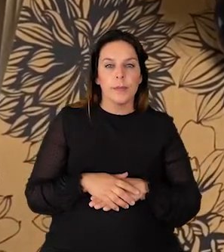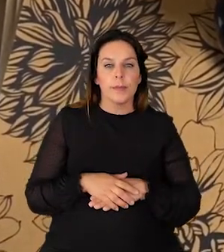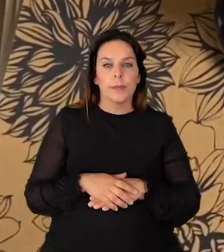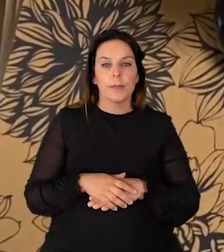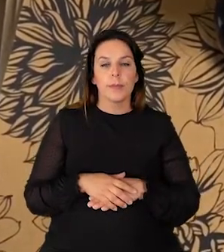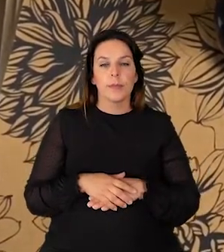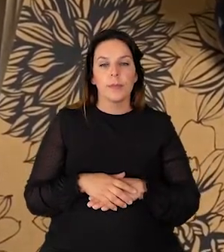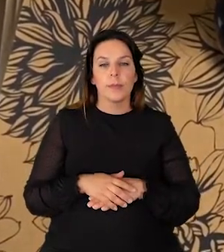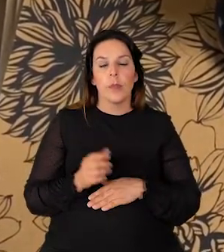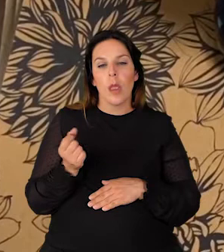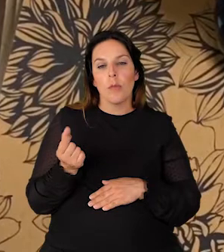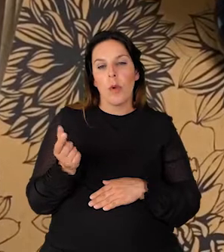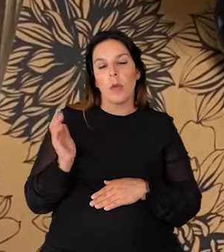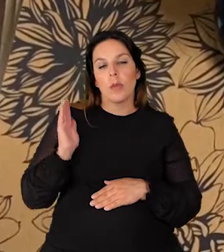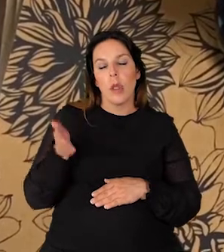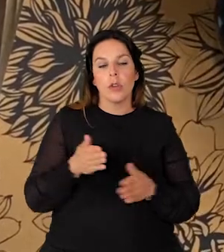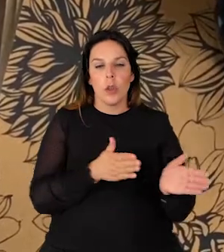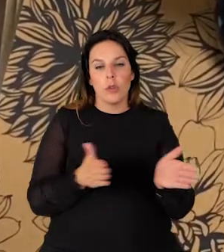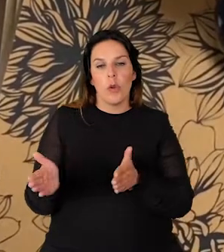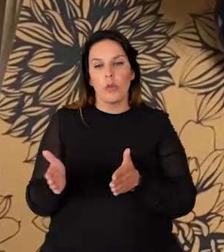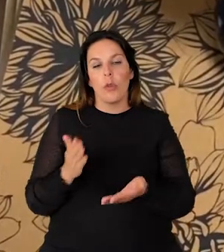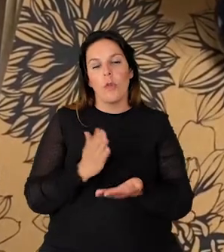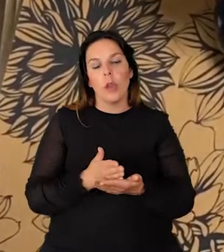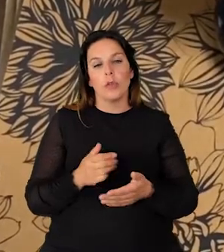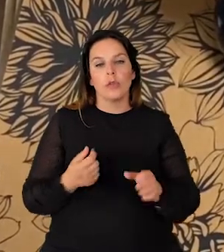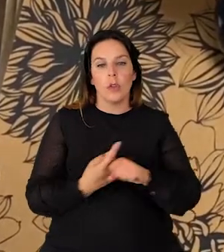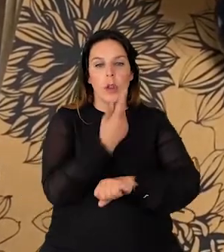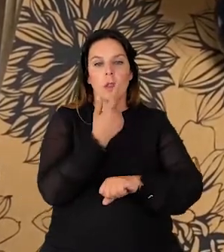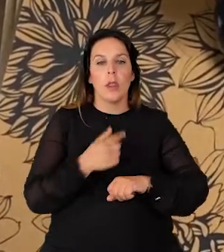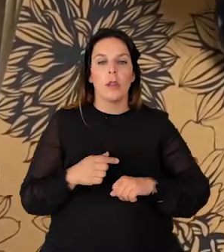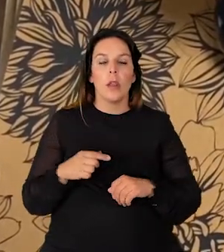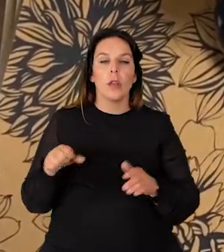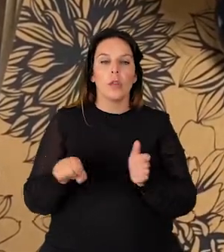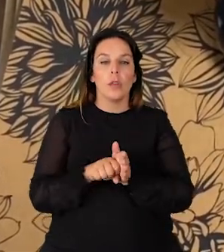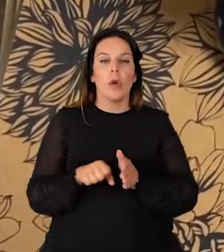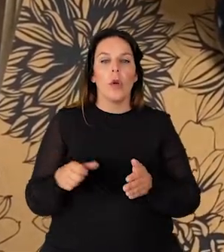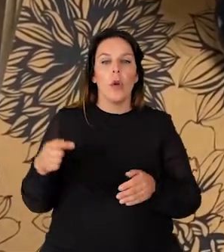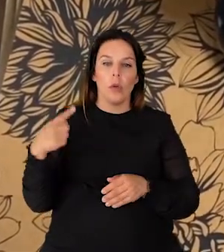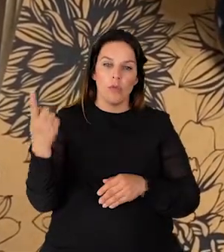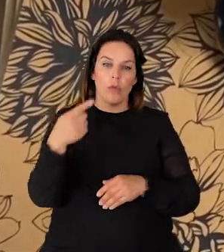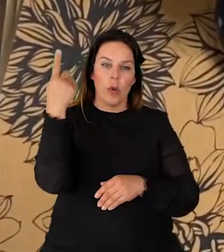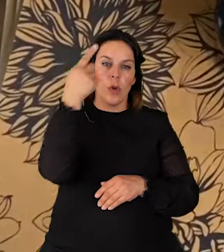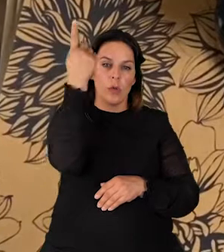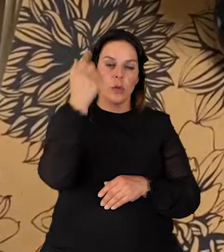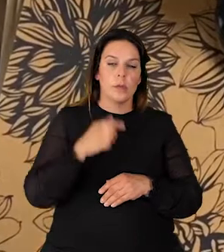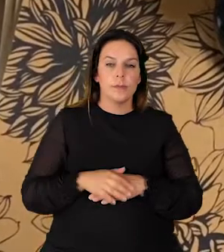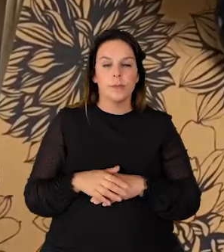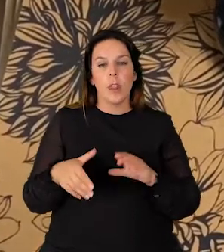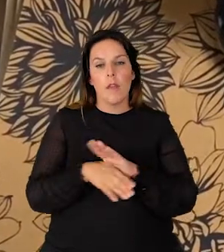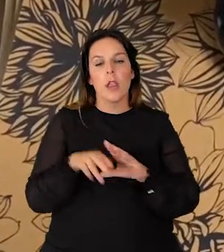No i za chwileczkę nasza rakieta jest gotowa do wystartowania w kosmos.